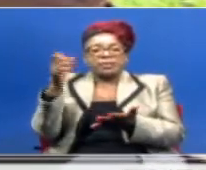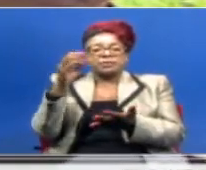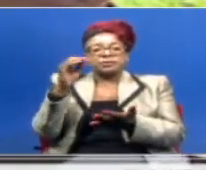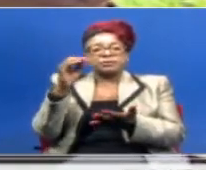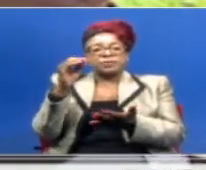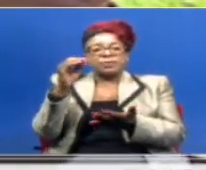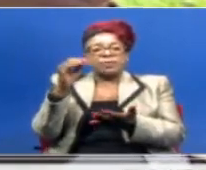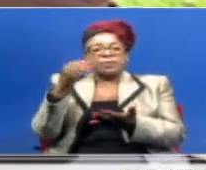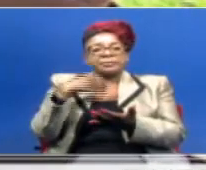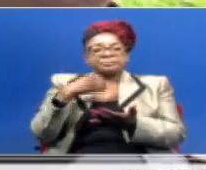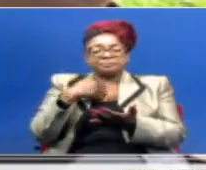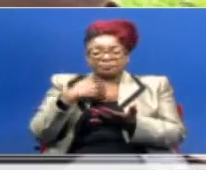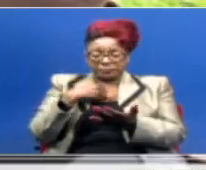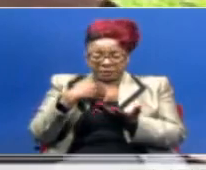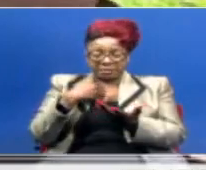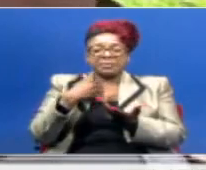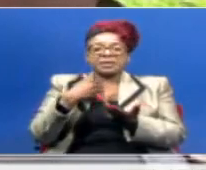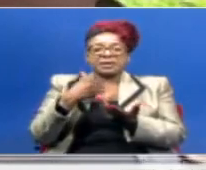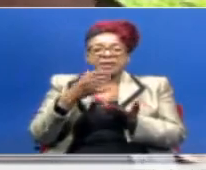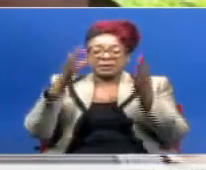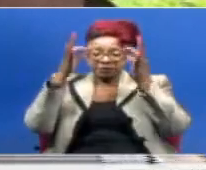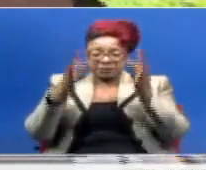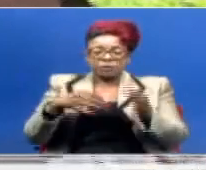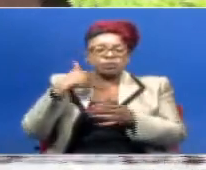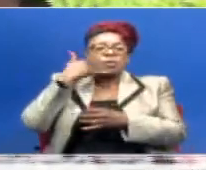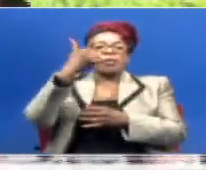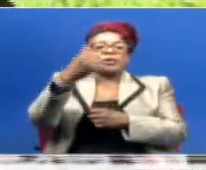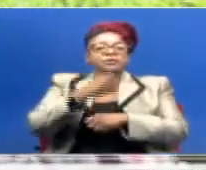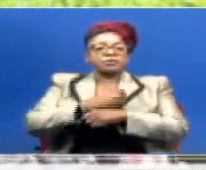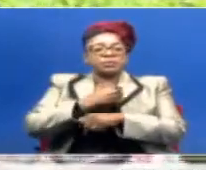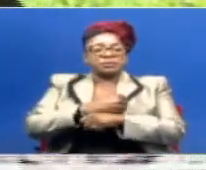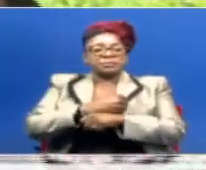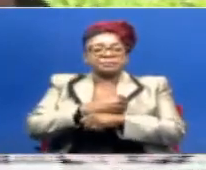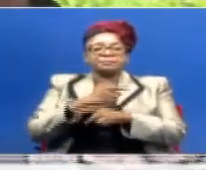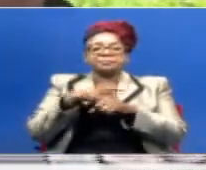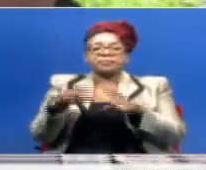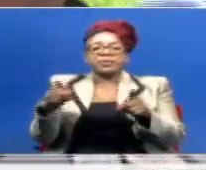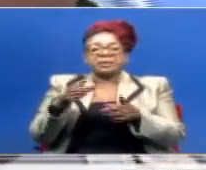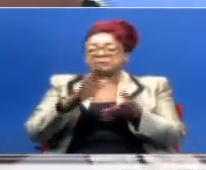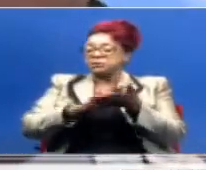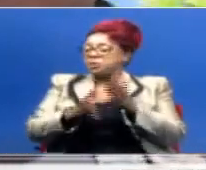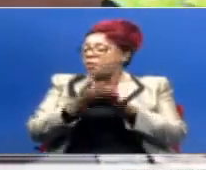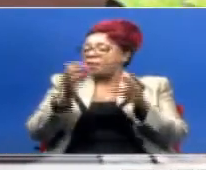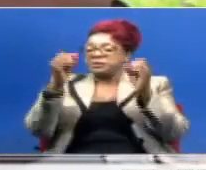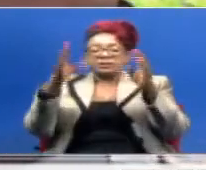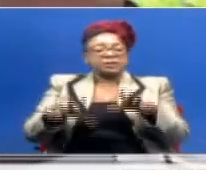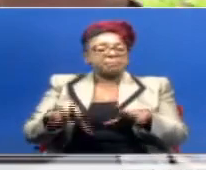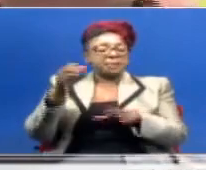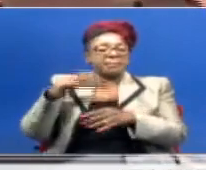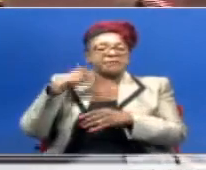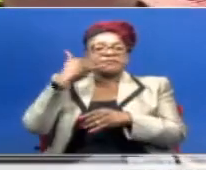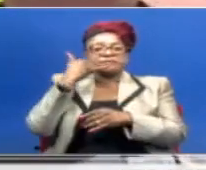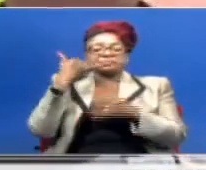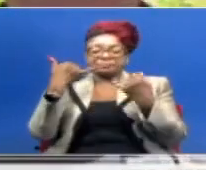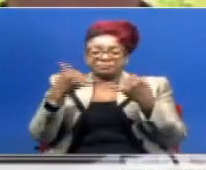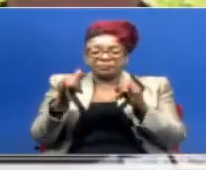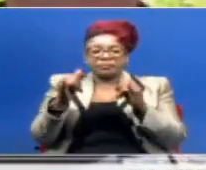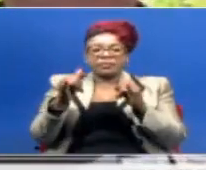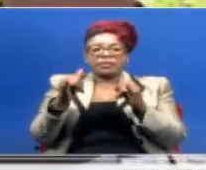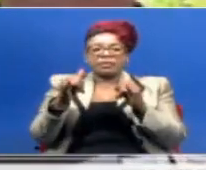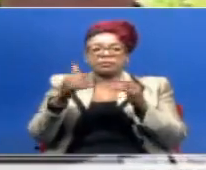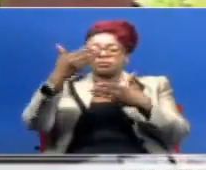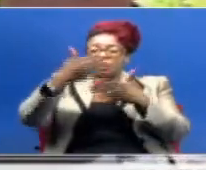So nilichukua hatua kuja kupiga simu kwa shule kwanza. Lakini hakuna mwalimu alishika simu yangu. Kujaribu kuangalia kwa wall ya klasi